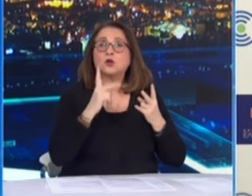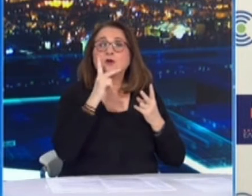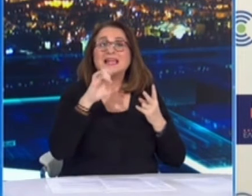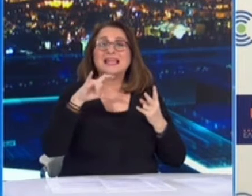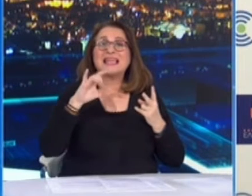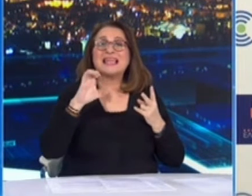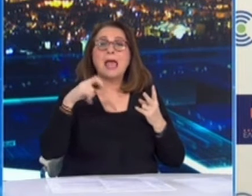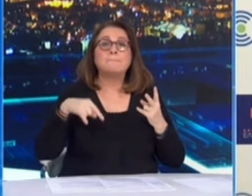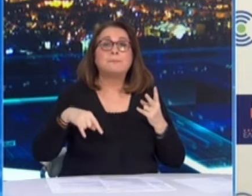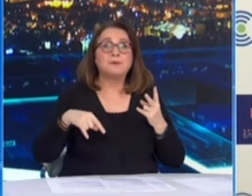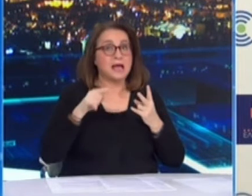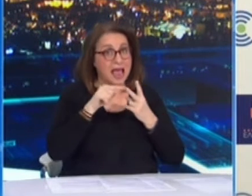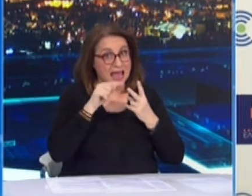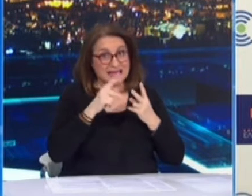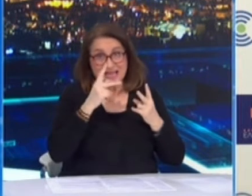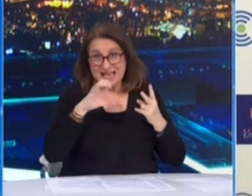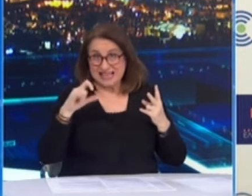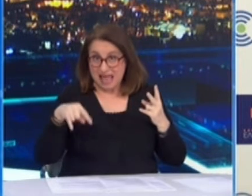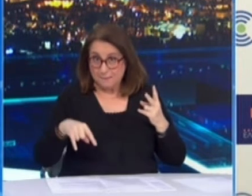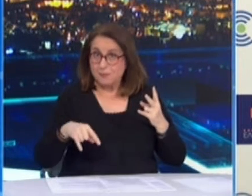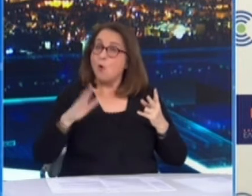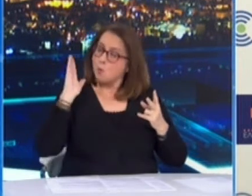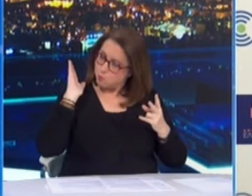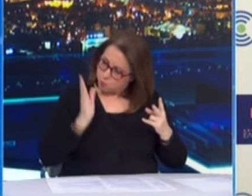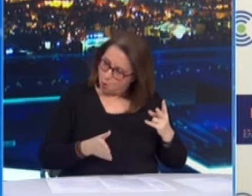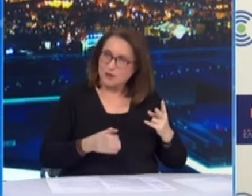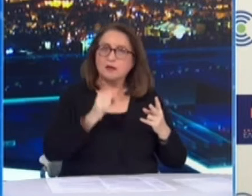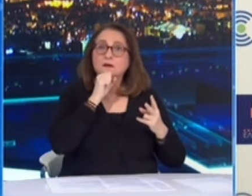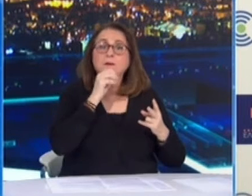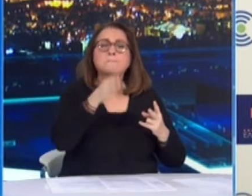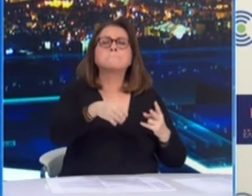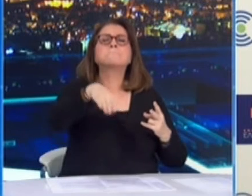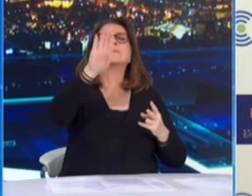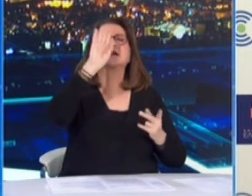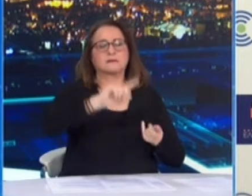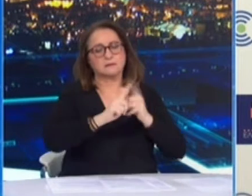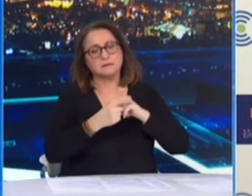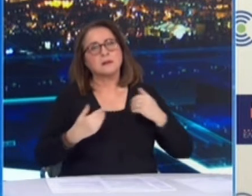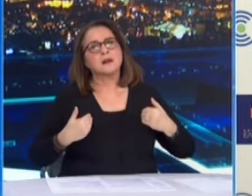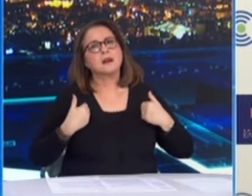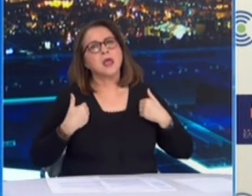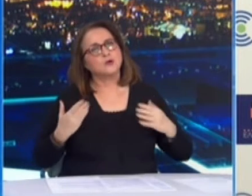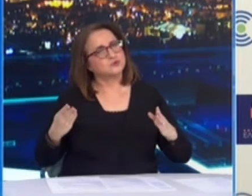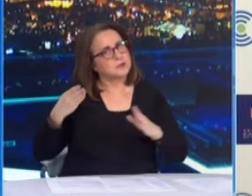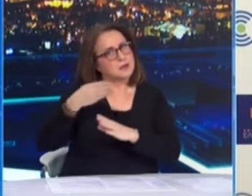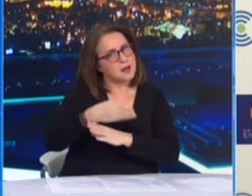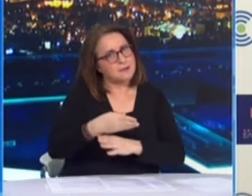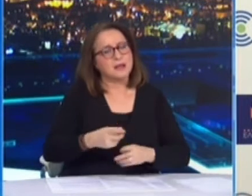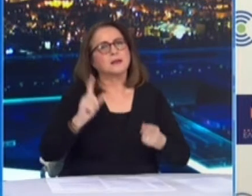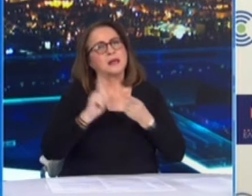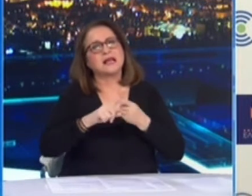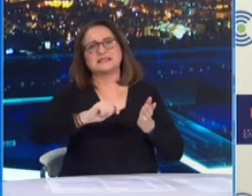ένα τρίτο πρόσωπο, κάνοντας μία υπεύθυνη δήλωση, να κλείσει το ραντεβού για εμάς.